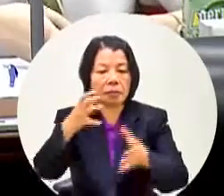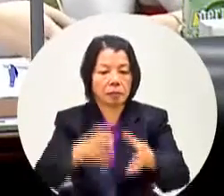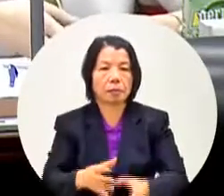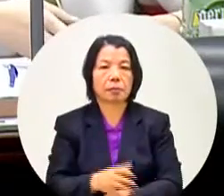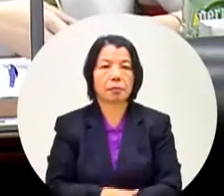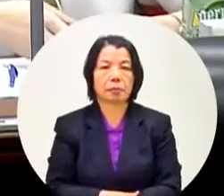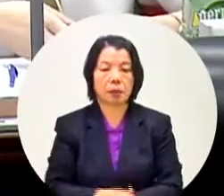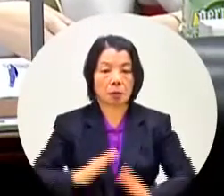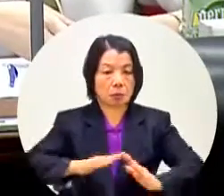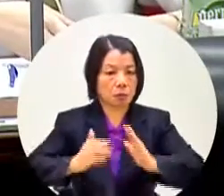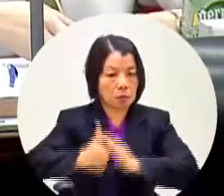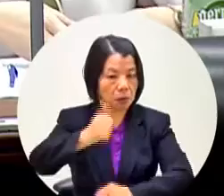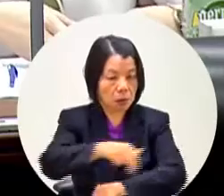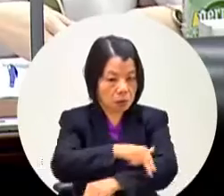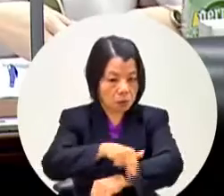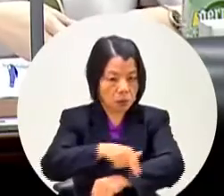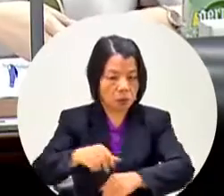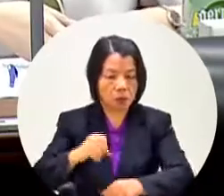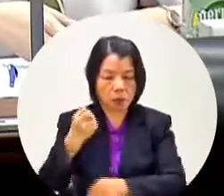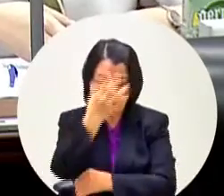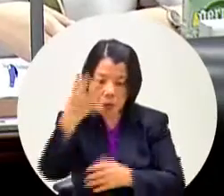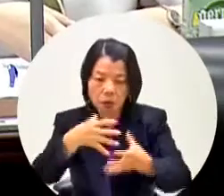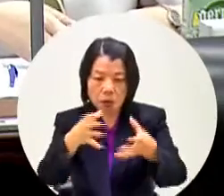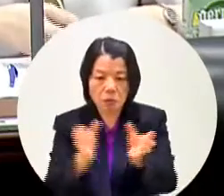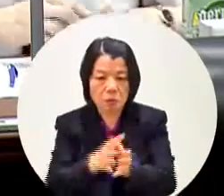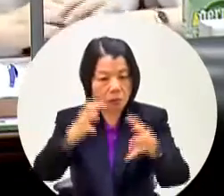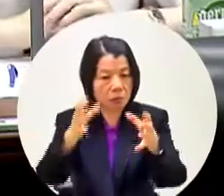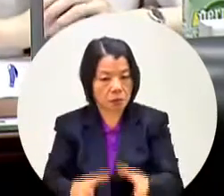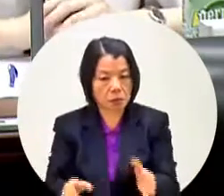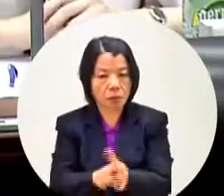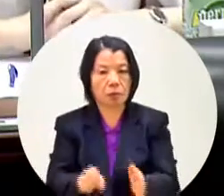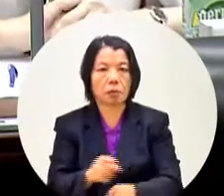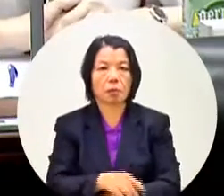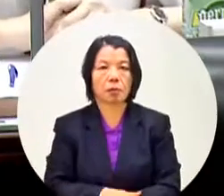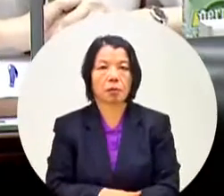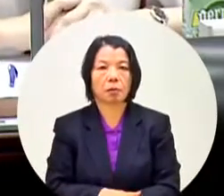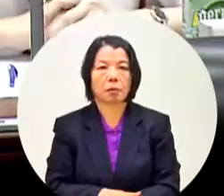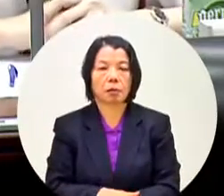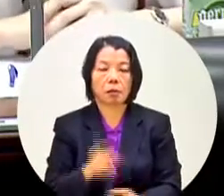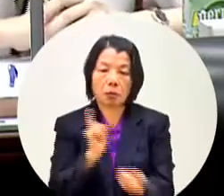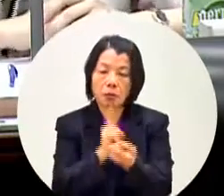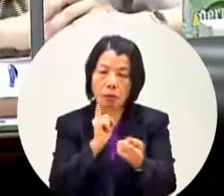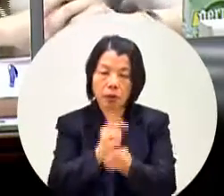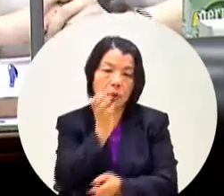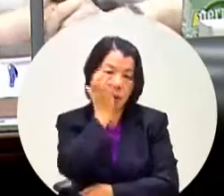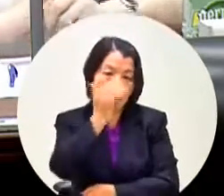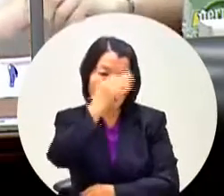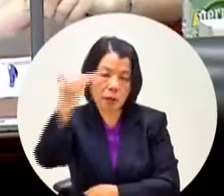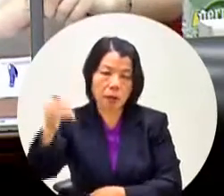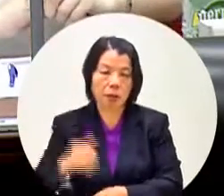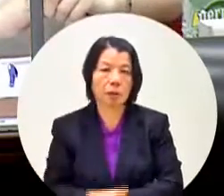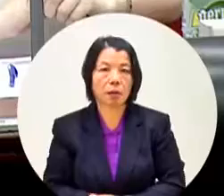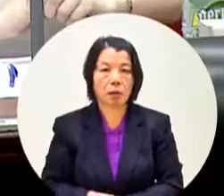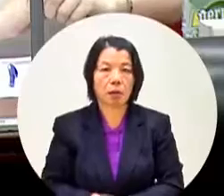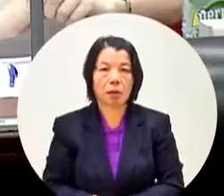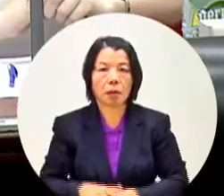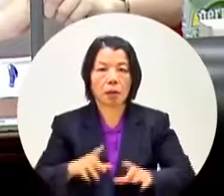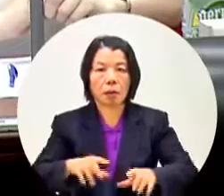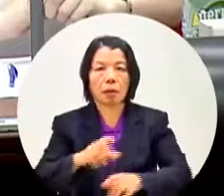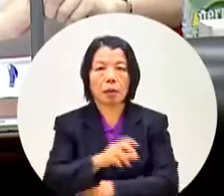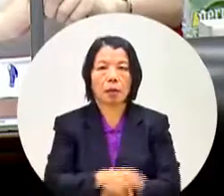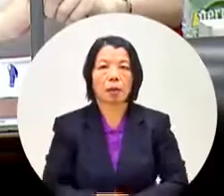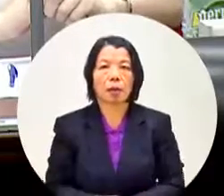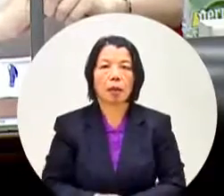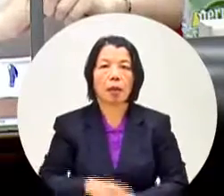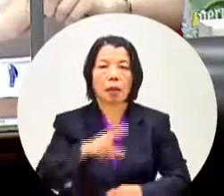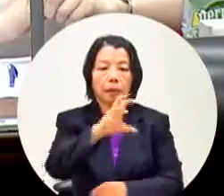区内好的一个住地的规划。那很多年轻人大家都知道现在买不起房子，而年轻人要成家好要贷